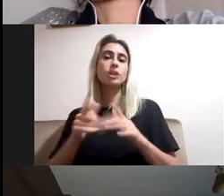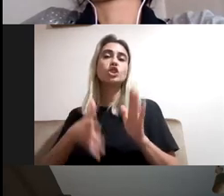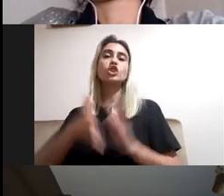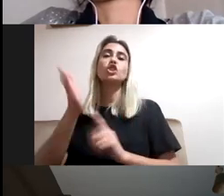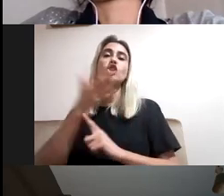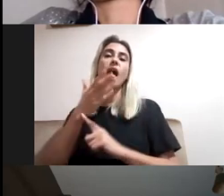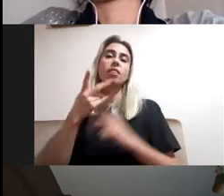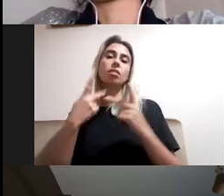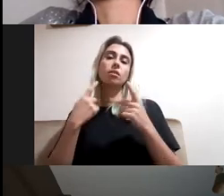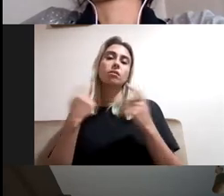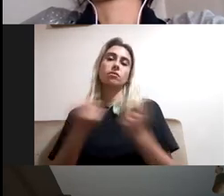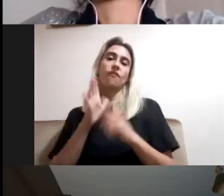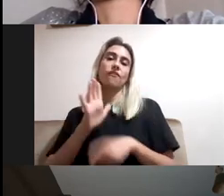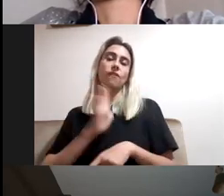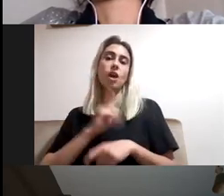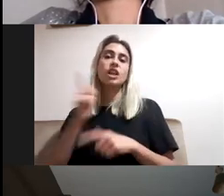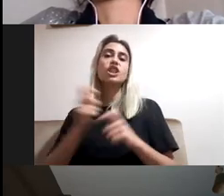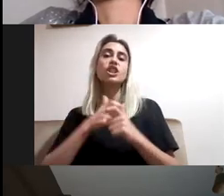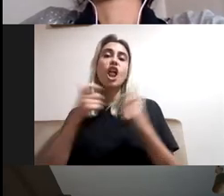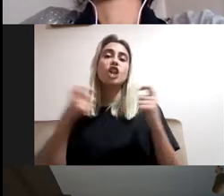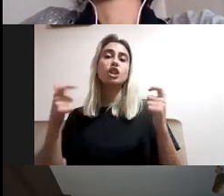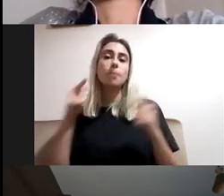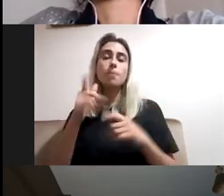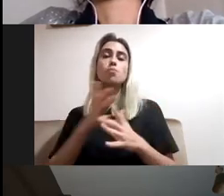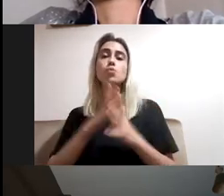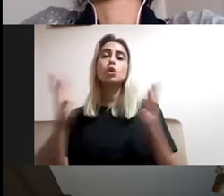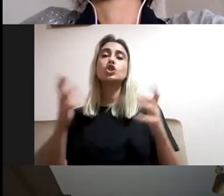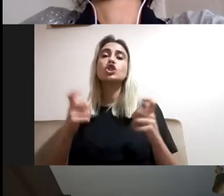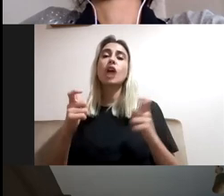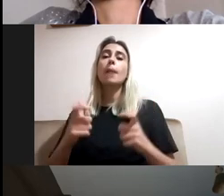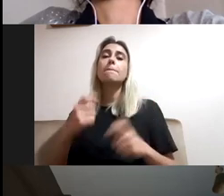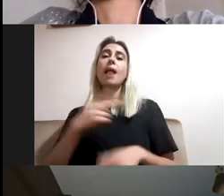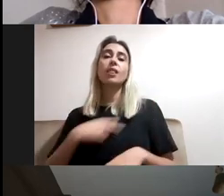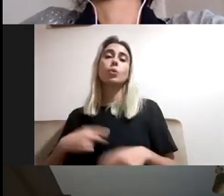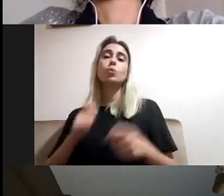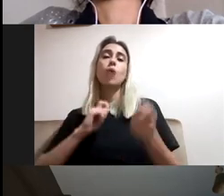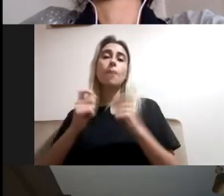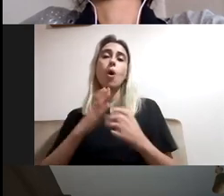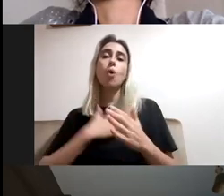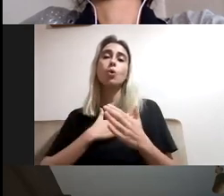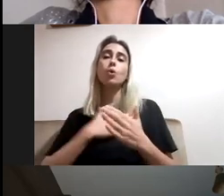demeye çalışıyorum. Yani geliştirmenin Büyükşehir Belediyesi'ne uygulanmasının önünü alan